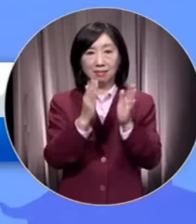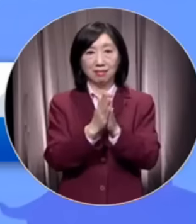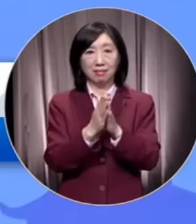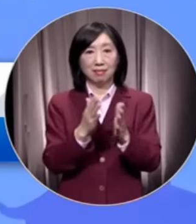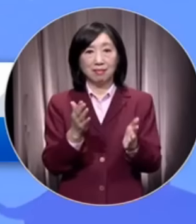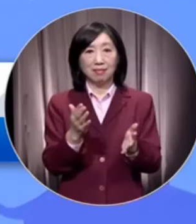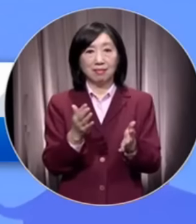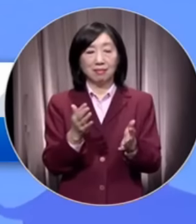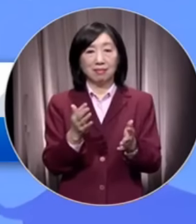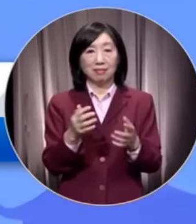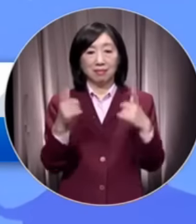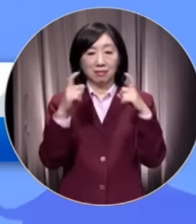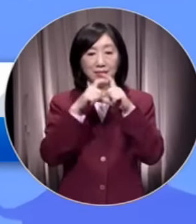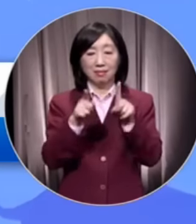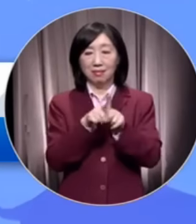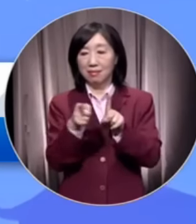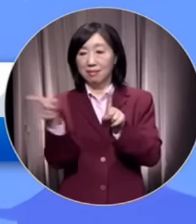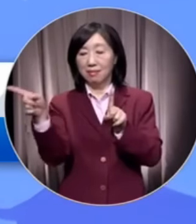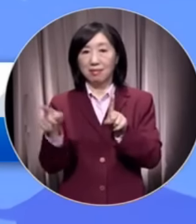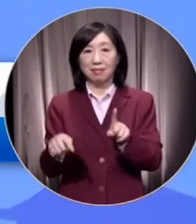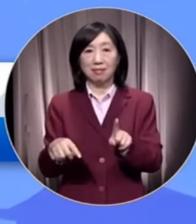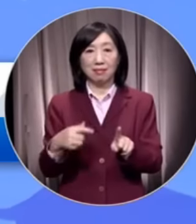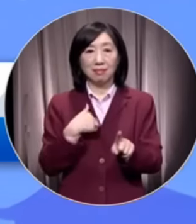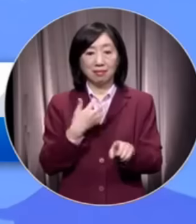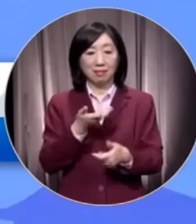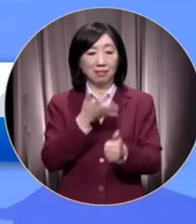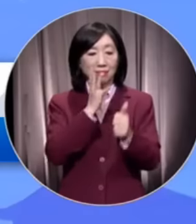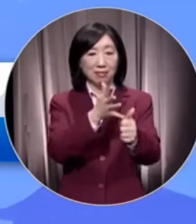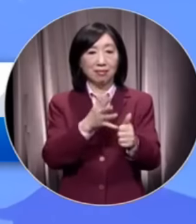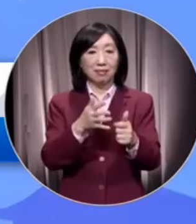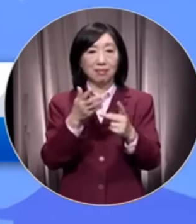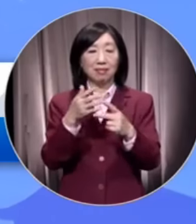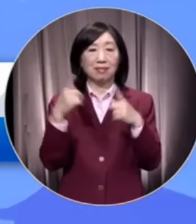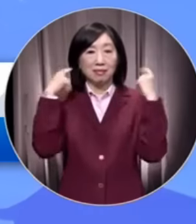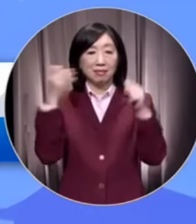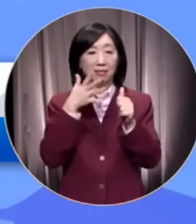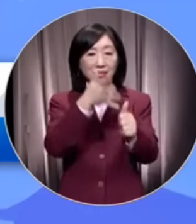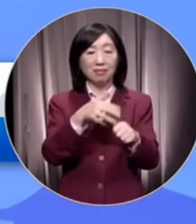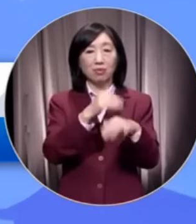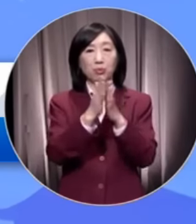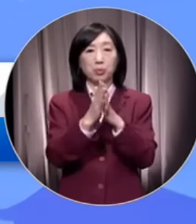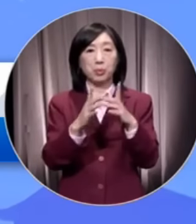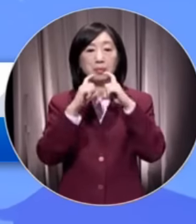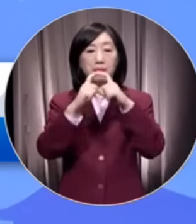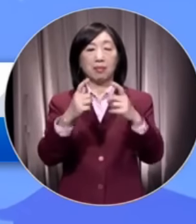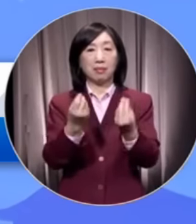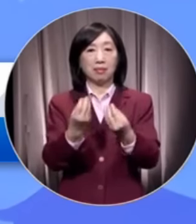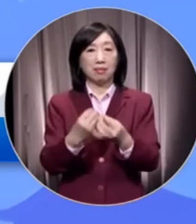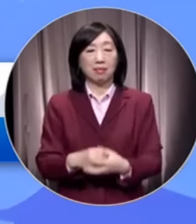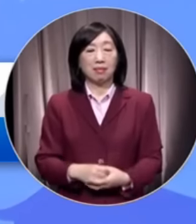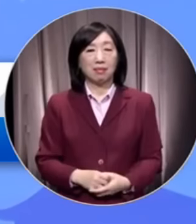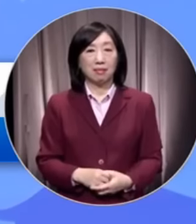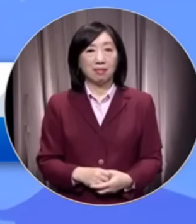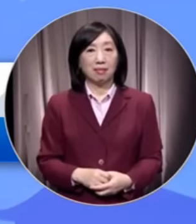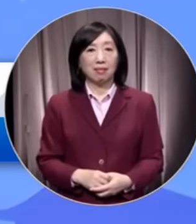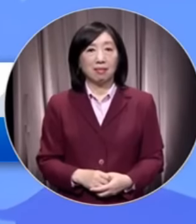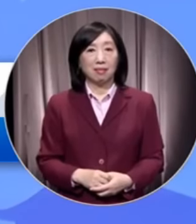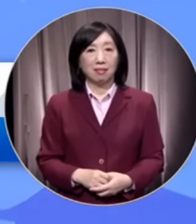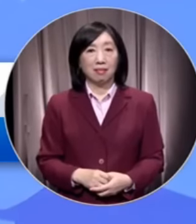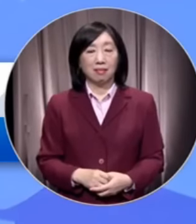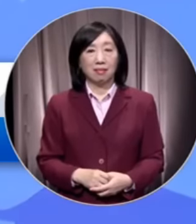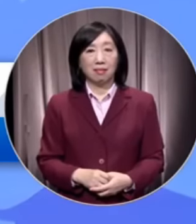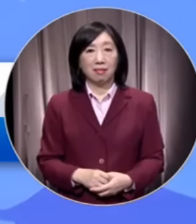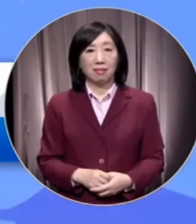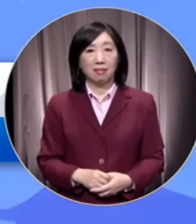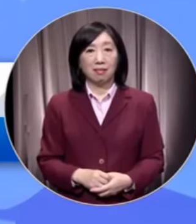了别题的答案，对于我提出来的或者宋主席提出来的问题都没有针对的来回答。